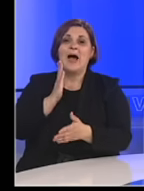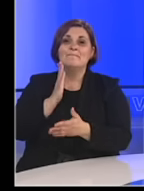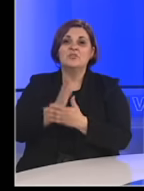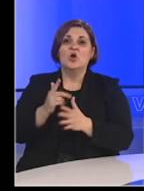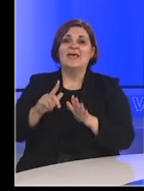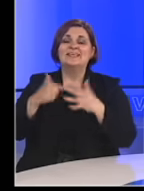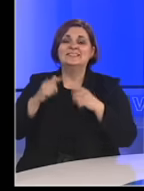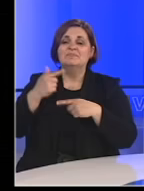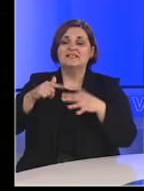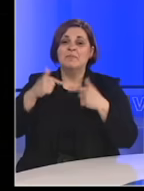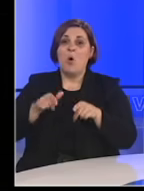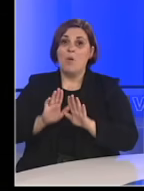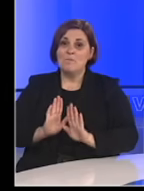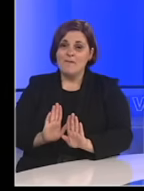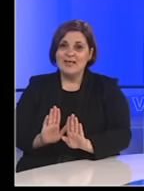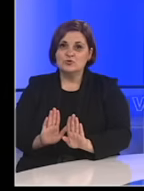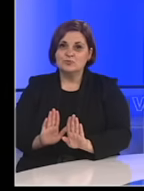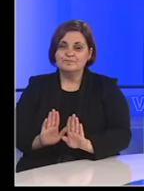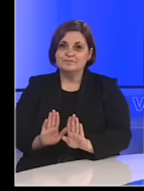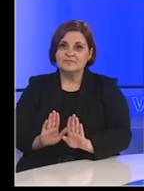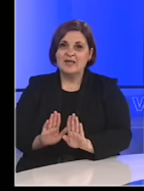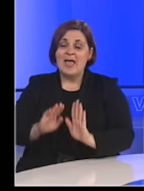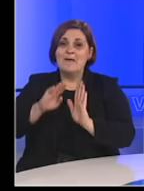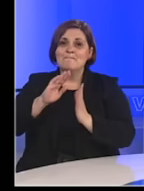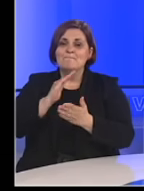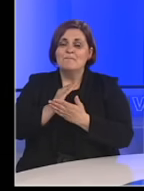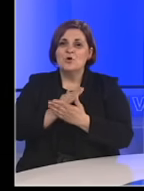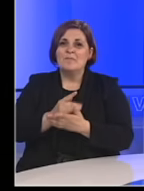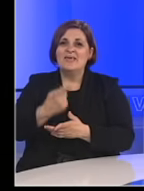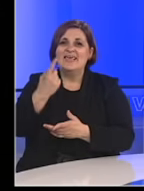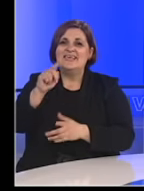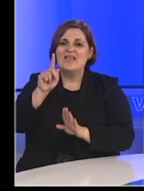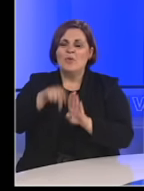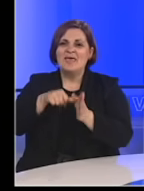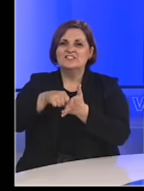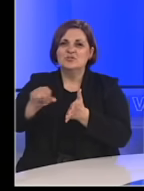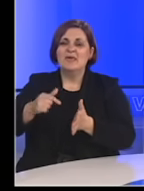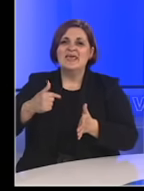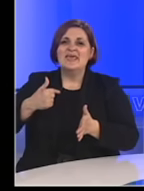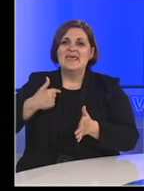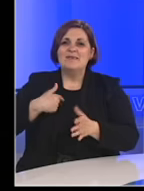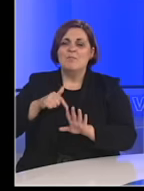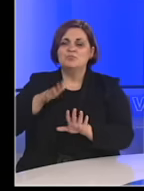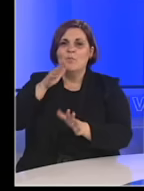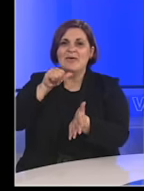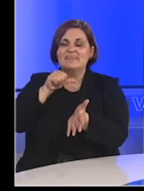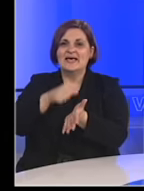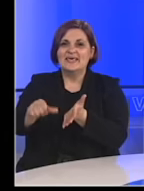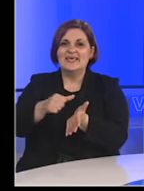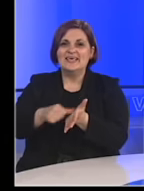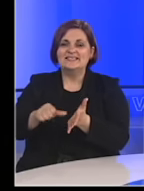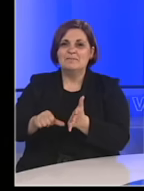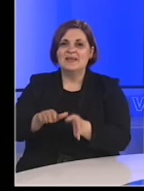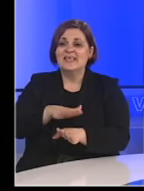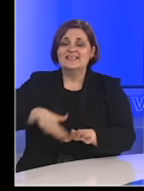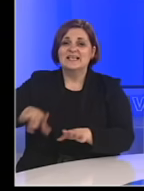za sedmicu. Međutim, u ovom trenutku kažem, program je takav da se jednom mjesečno plaća i mi možemo u petak isplatiti